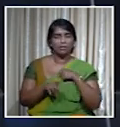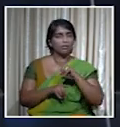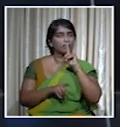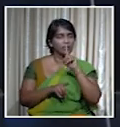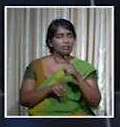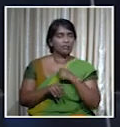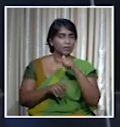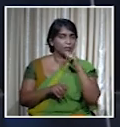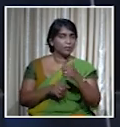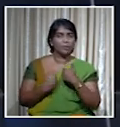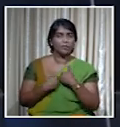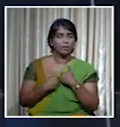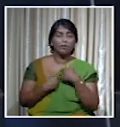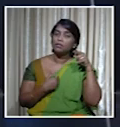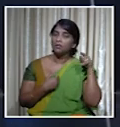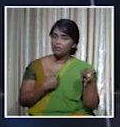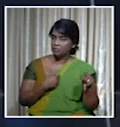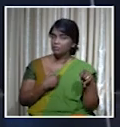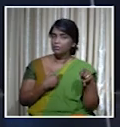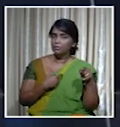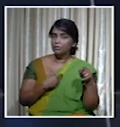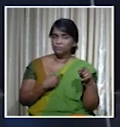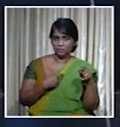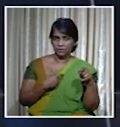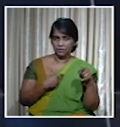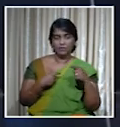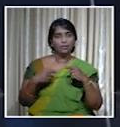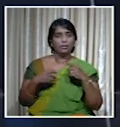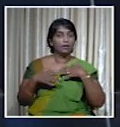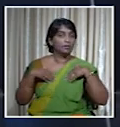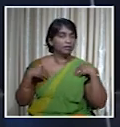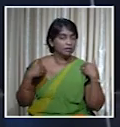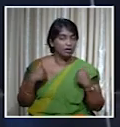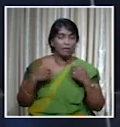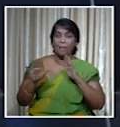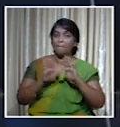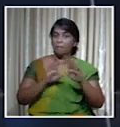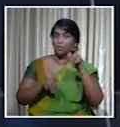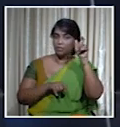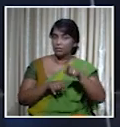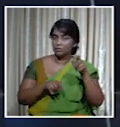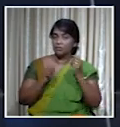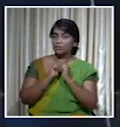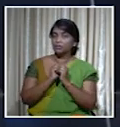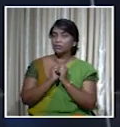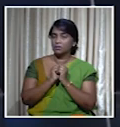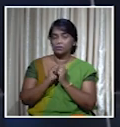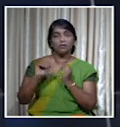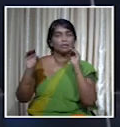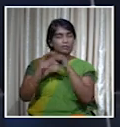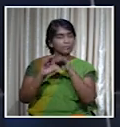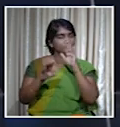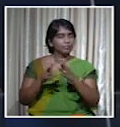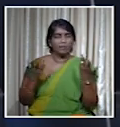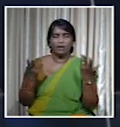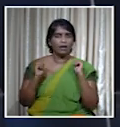කැමති ස්ථාවරය මොකද්ද මේ මේ සෞඛ්‍ය පරිපාලන නිලධාරි බඳ මේ අසදා පත් කරන්නේ